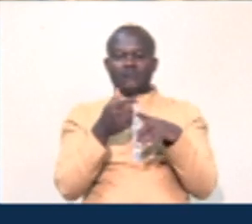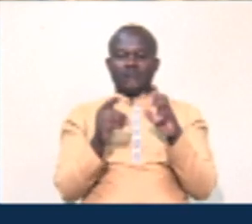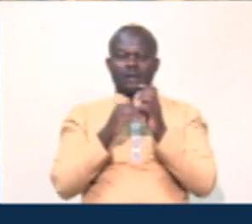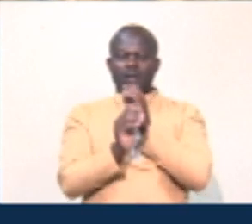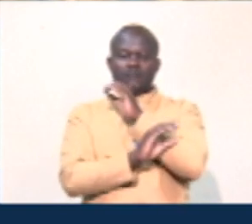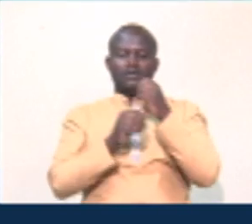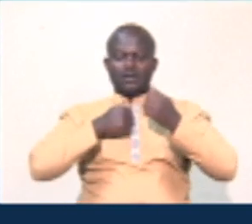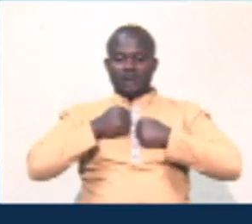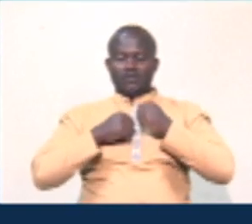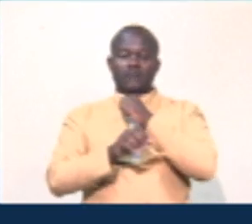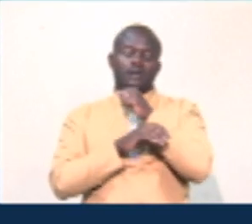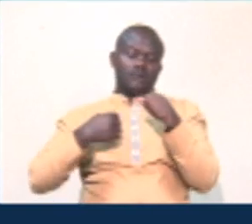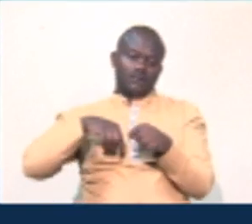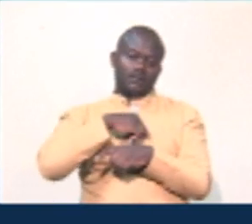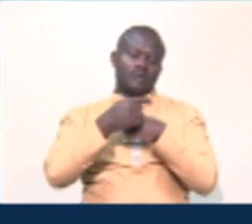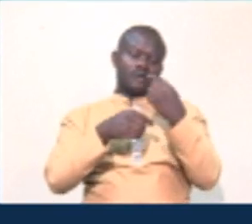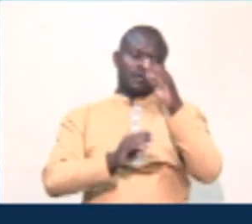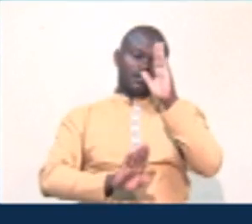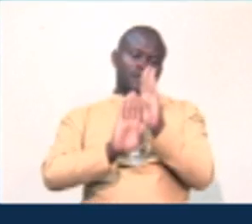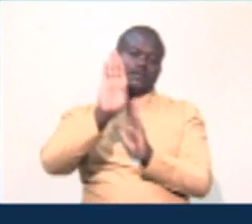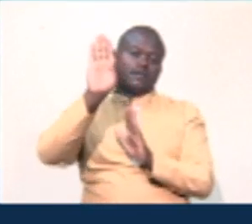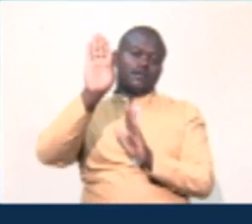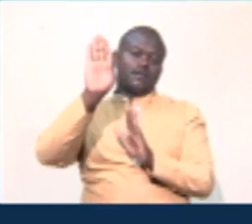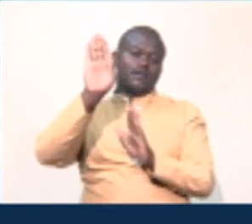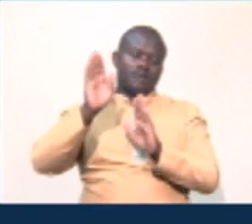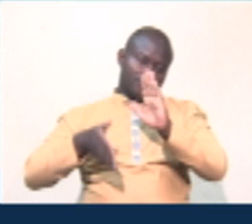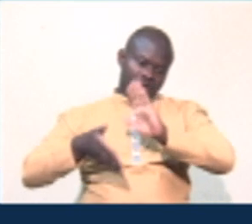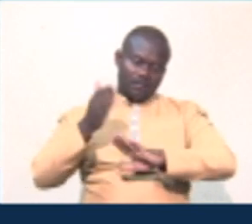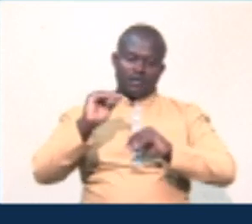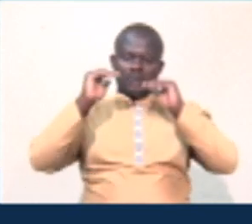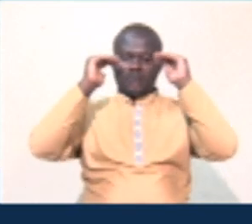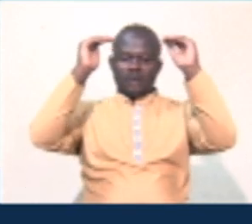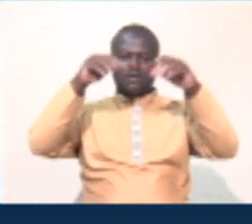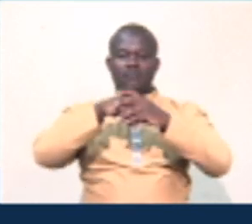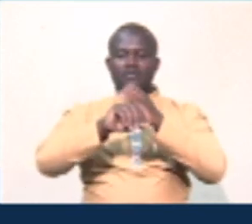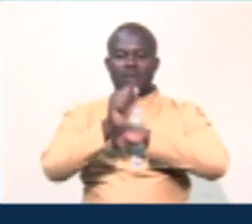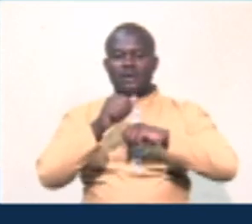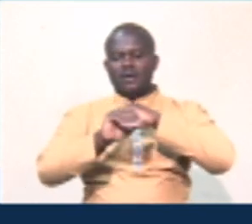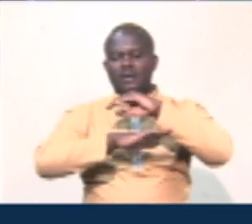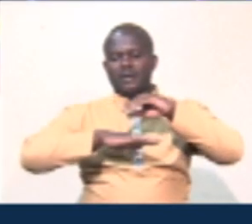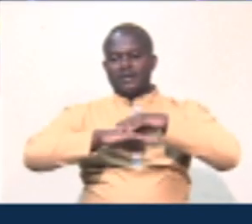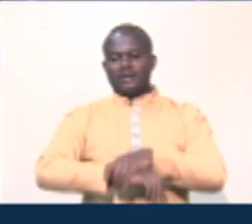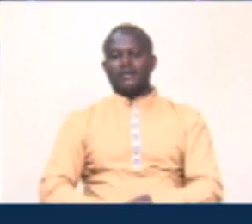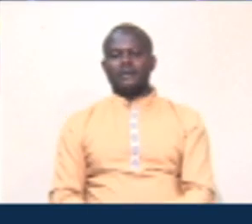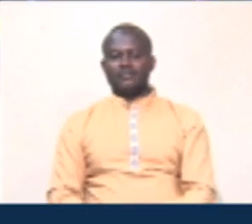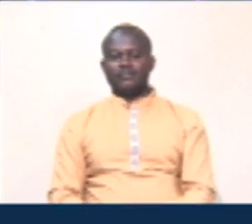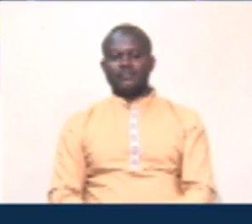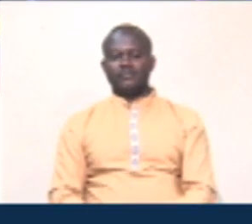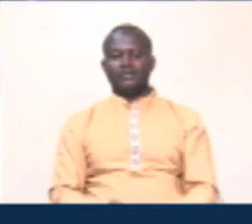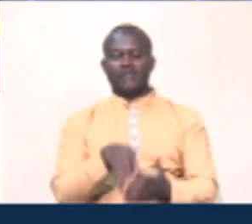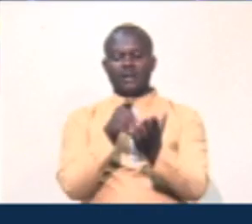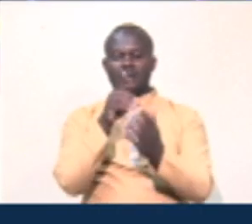cy'u Rwanda, igihugu cyacu gikomeze gitere imbere ku muvuduko kuri hejuru muri ibyo bikorwa remezo.